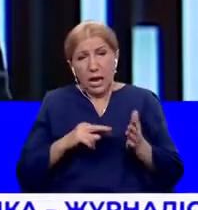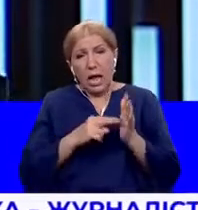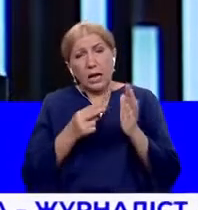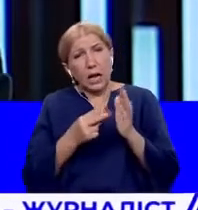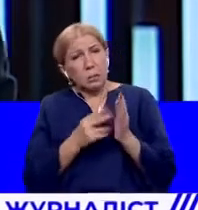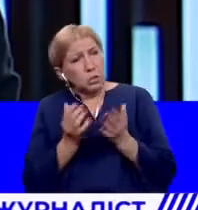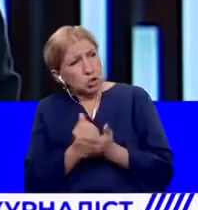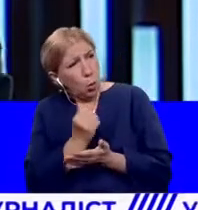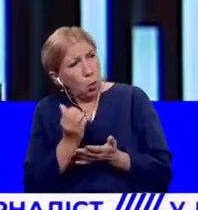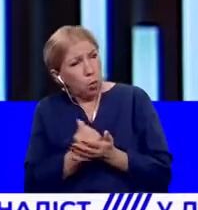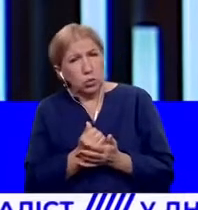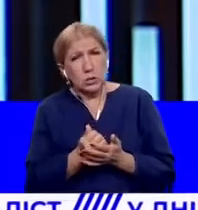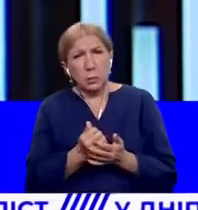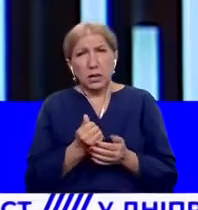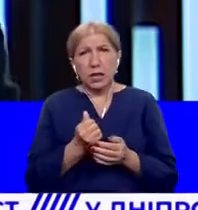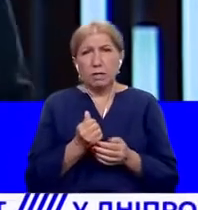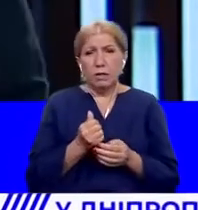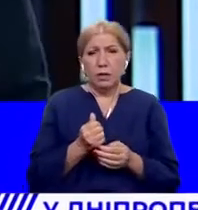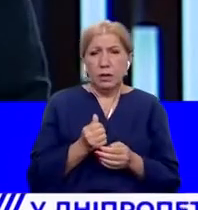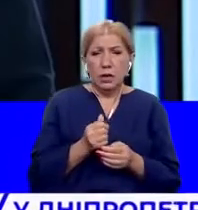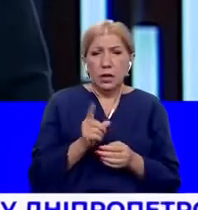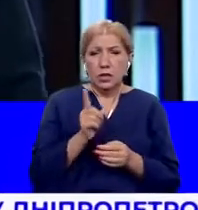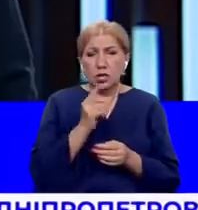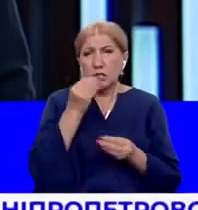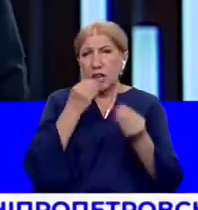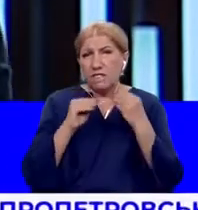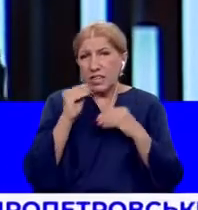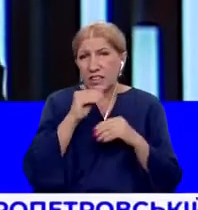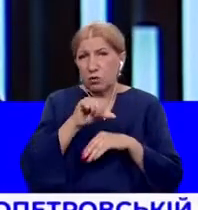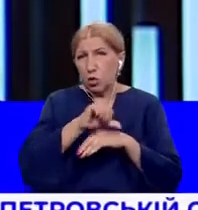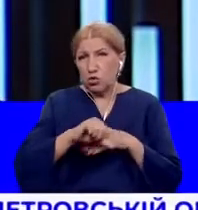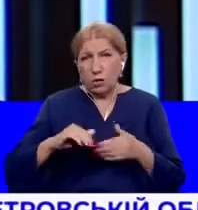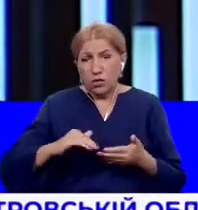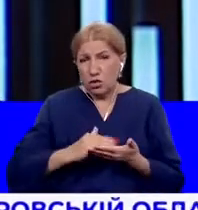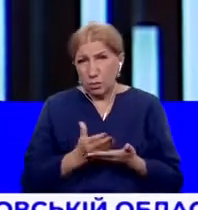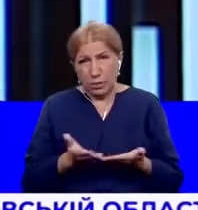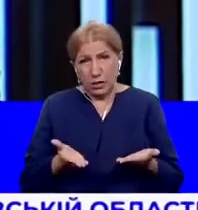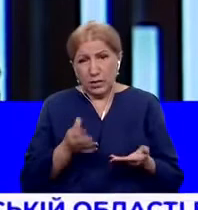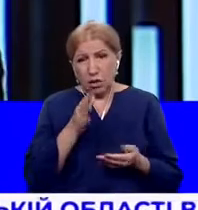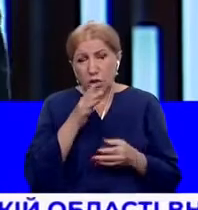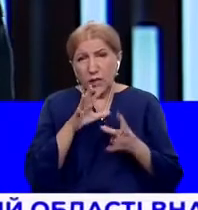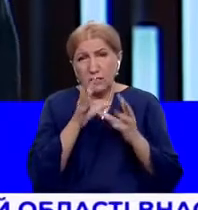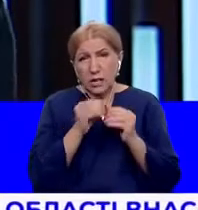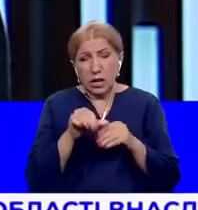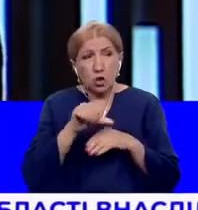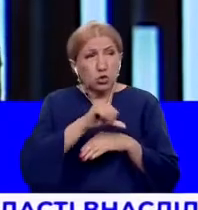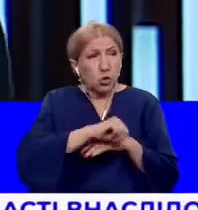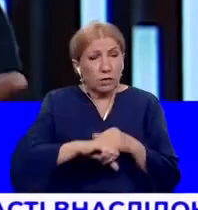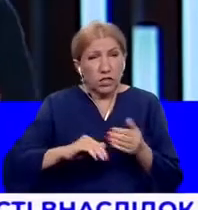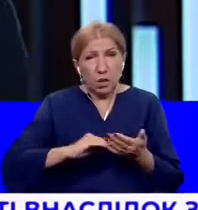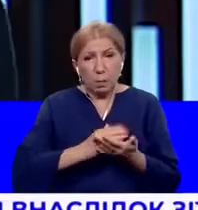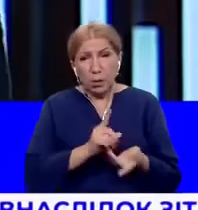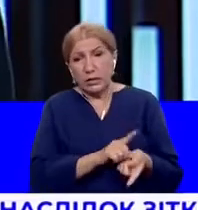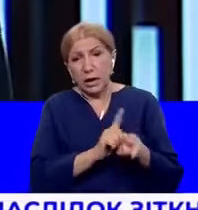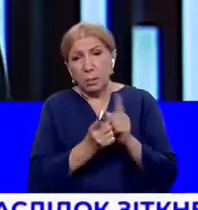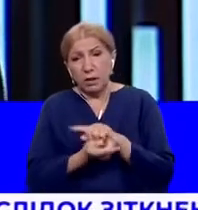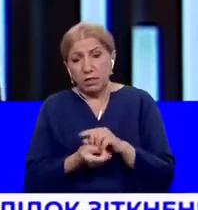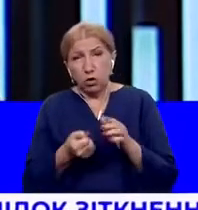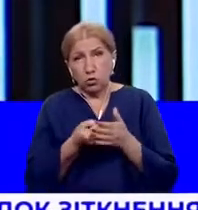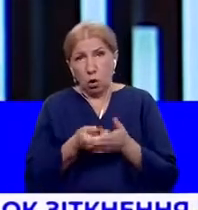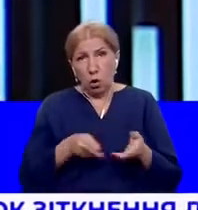економічних успіхів, успішних дорожніх карт чи ефективної зовнішньої політики, коли взагалі зовнішня політика переведена